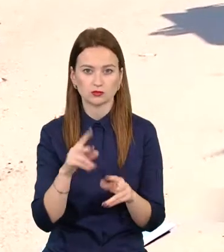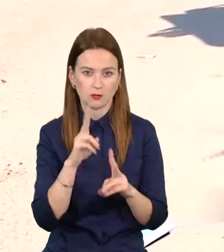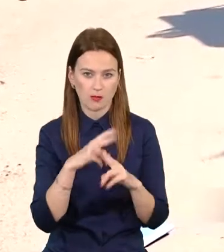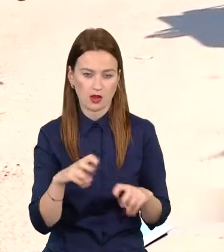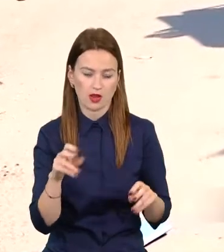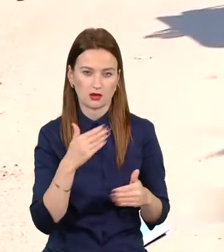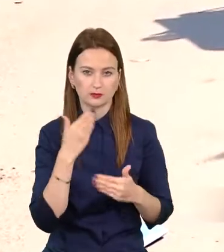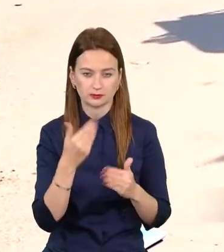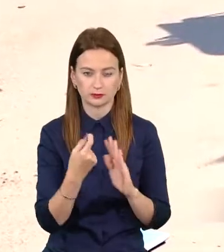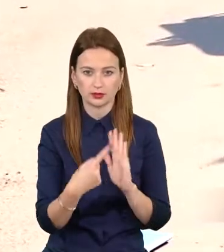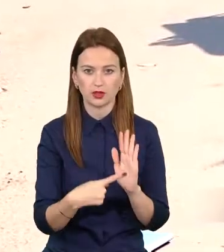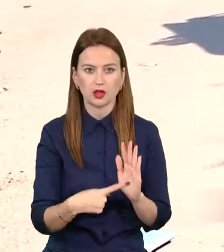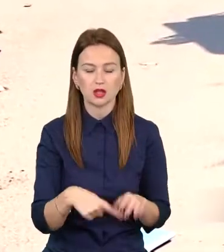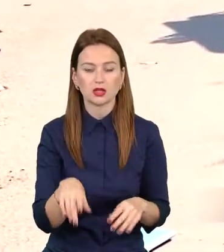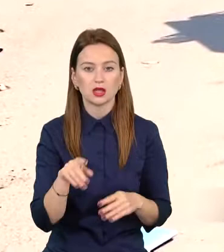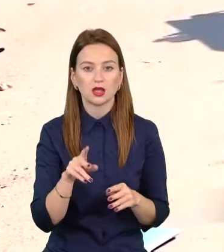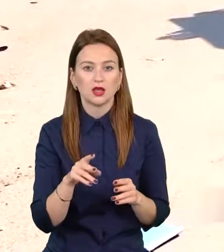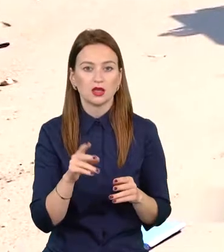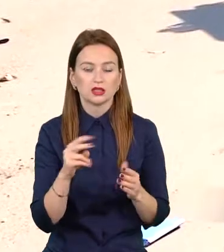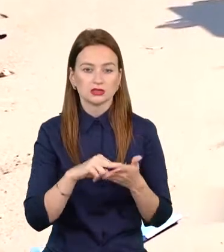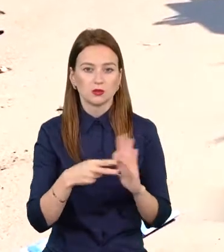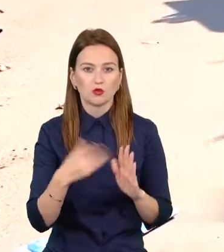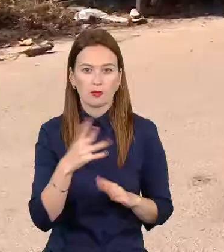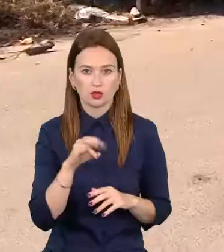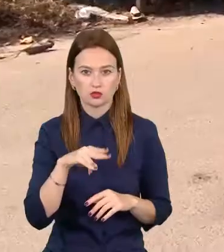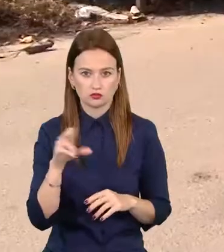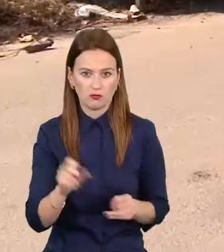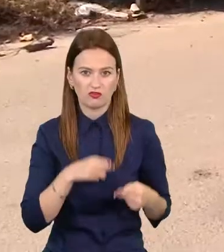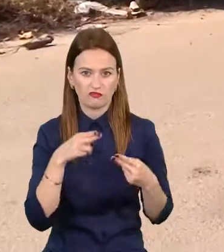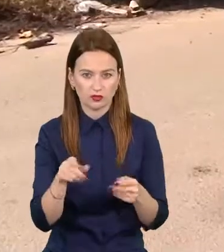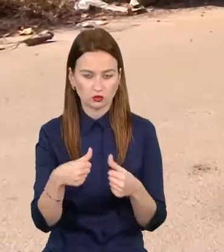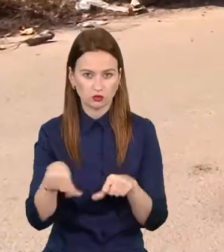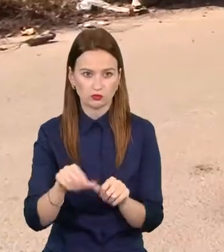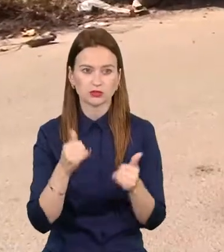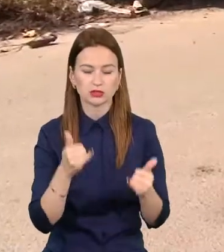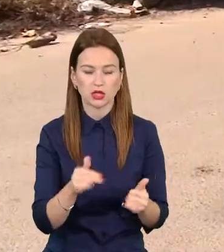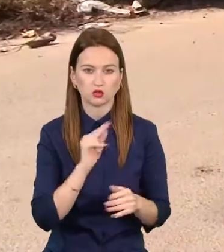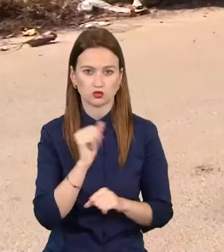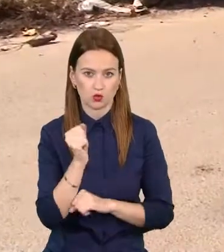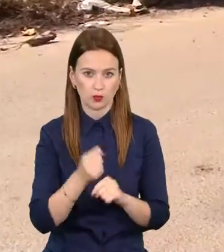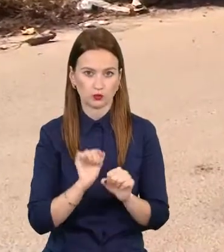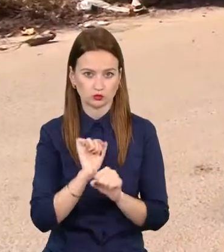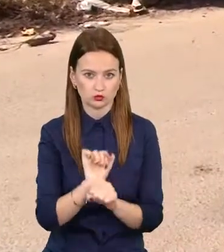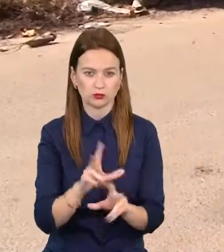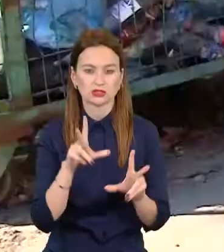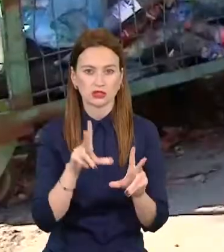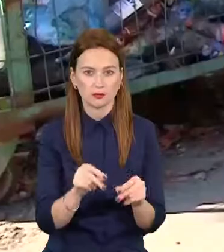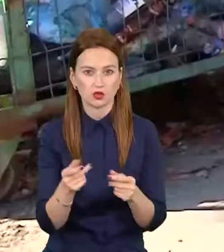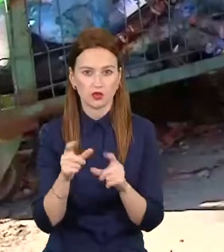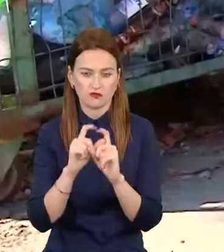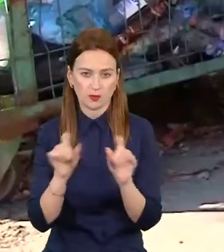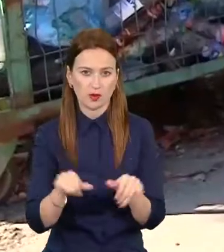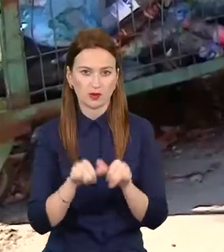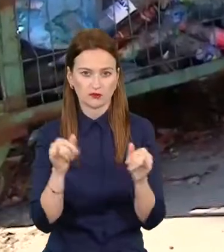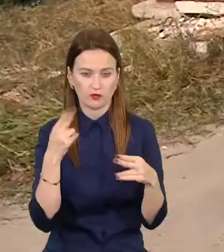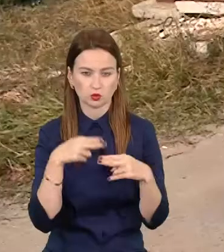місце розміщення сміттєвого майданчика запланували на 5 листопада. Наразі ж роботи по переносу баків зупинили, запевняють у департаменті